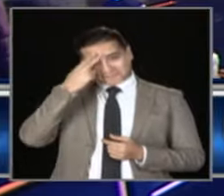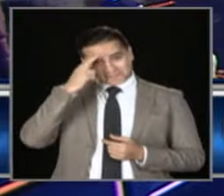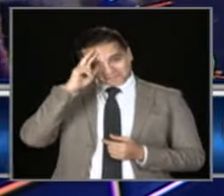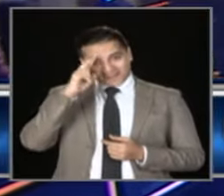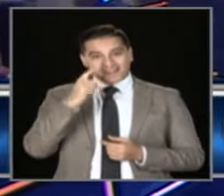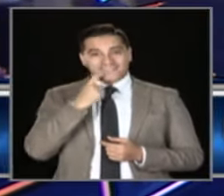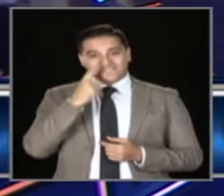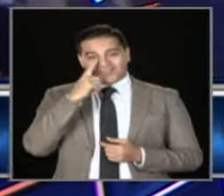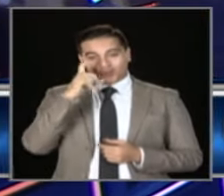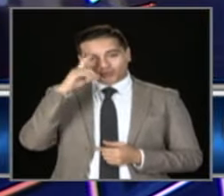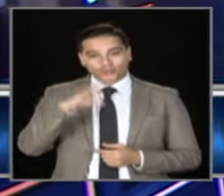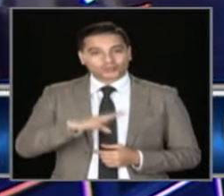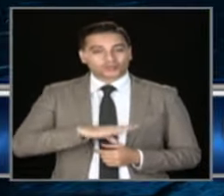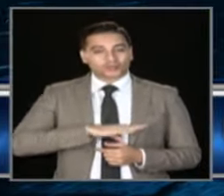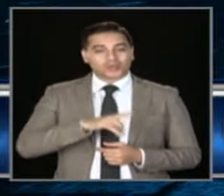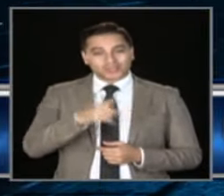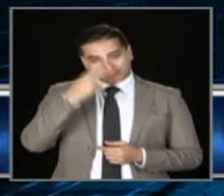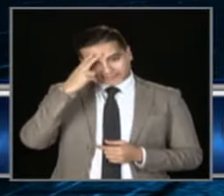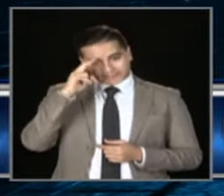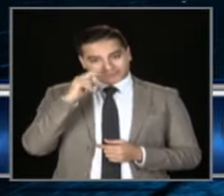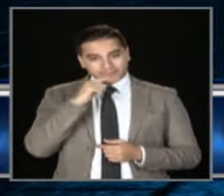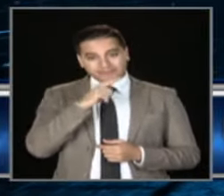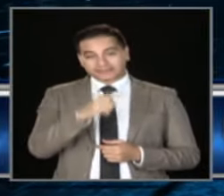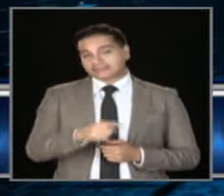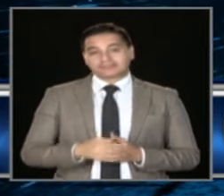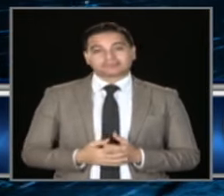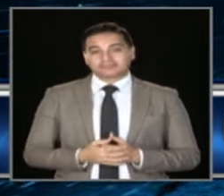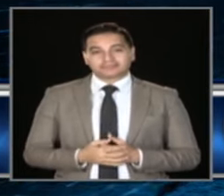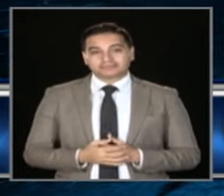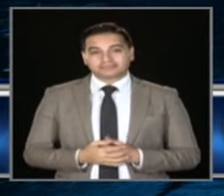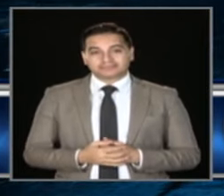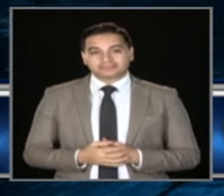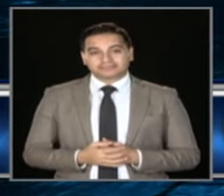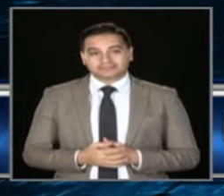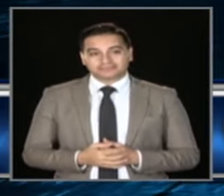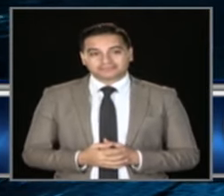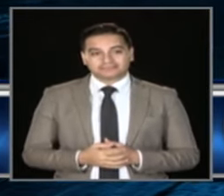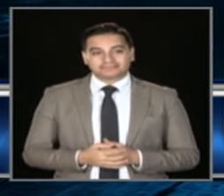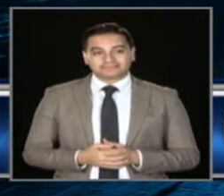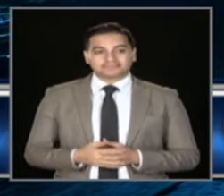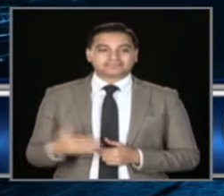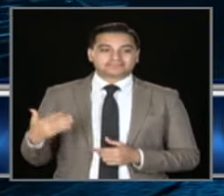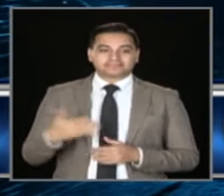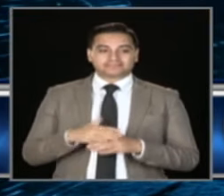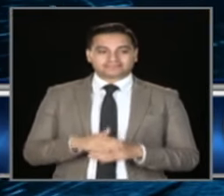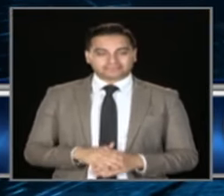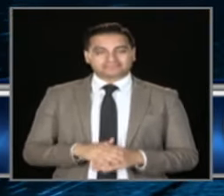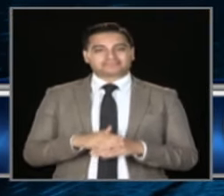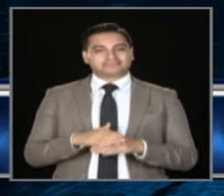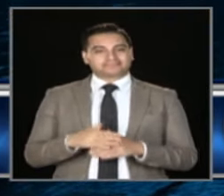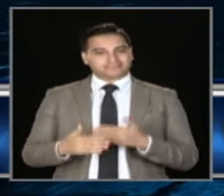هو من هي الفنانه في الصوره ايت